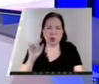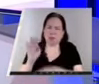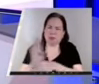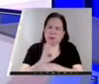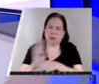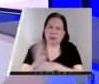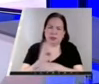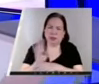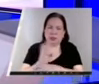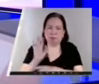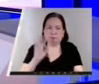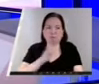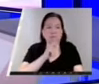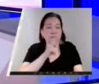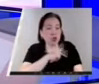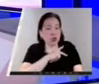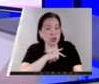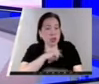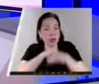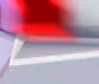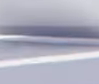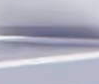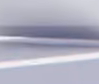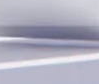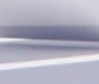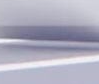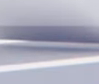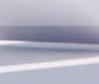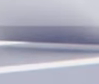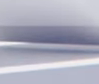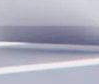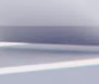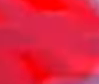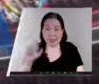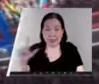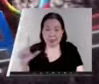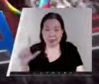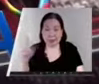isang school concert tour. Narito ang aking chika.